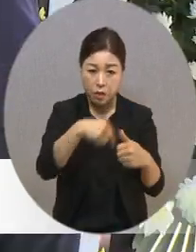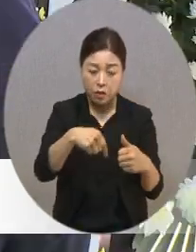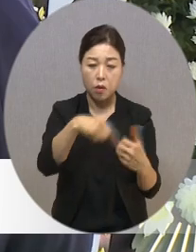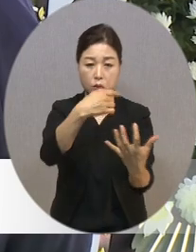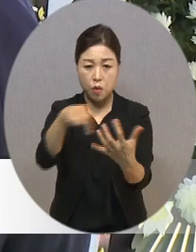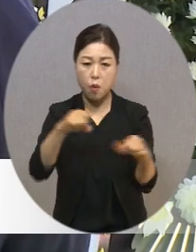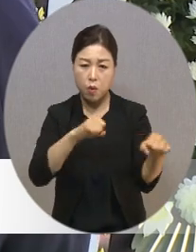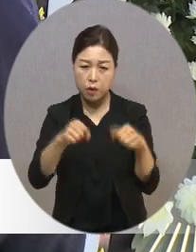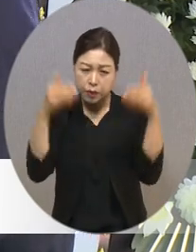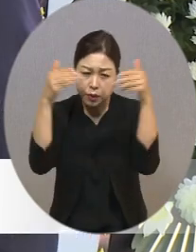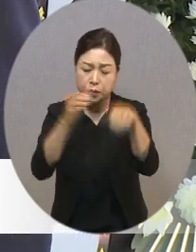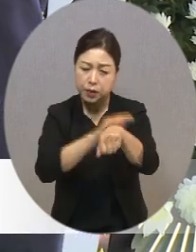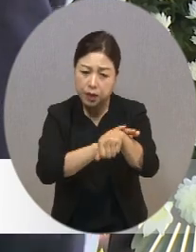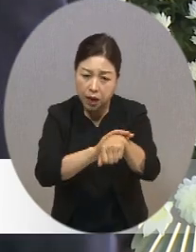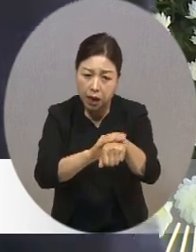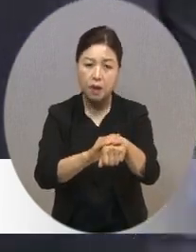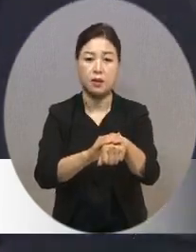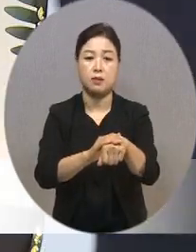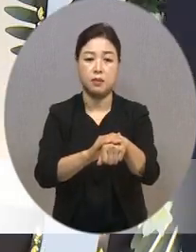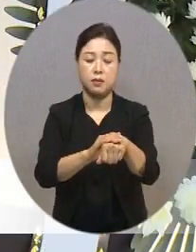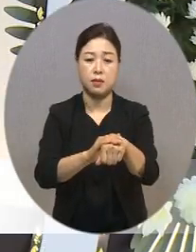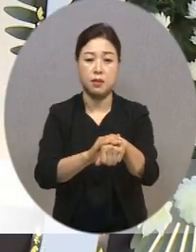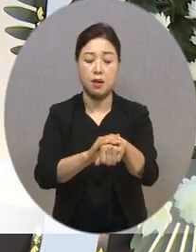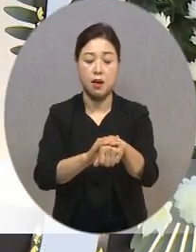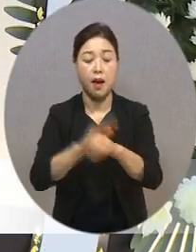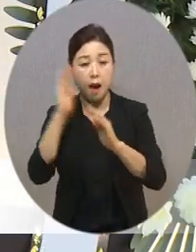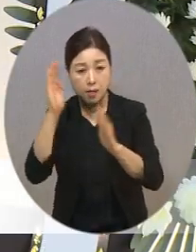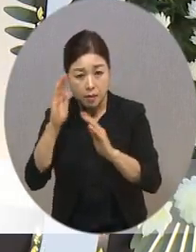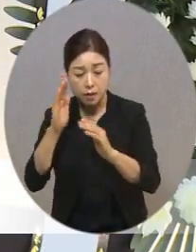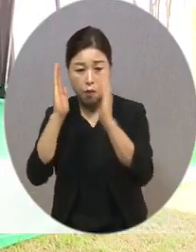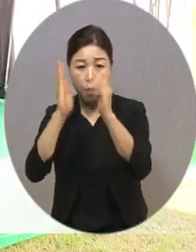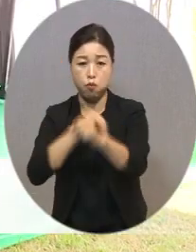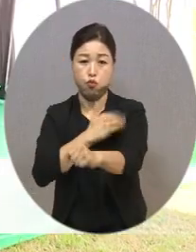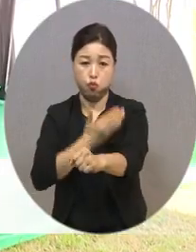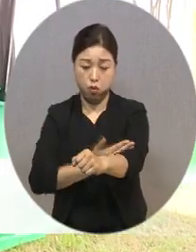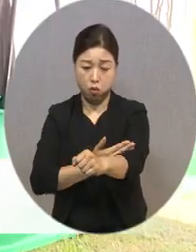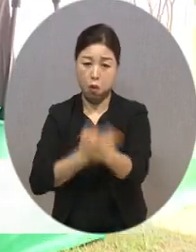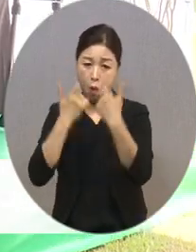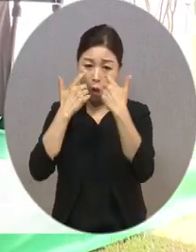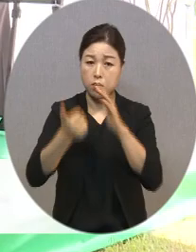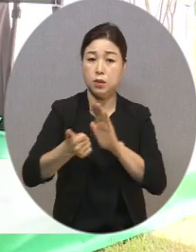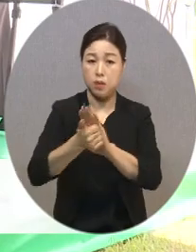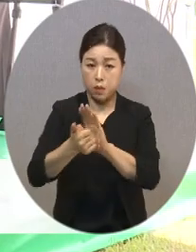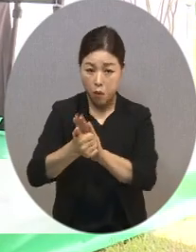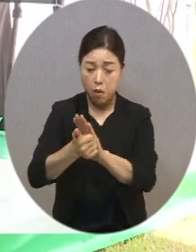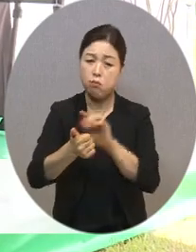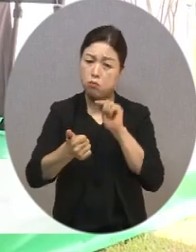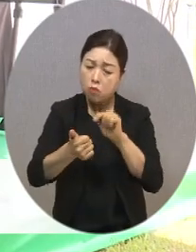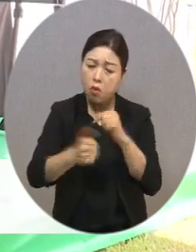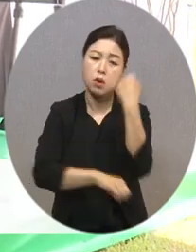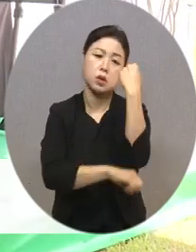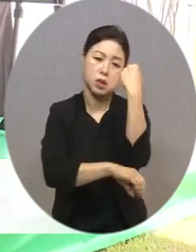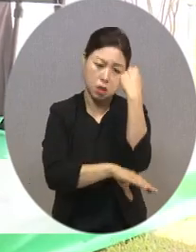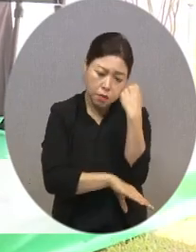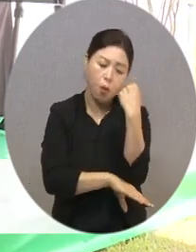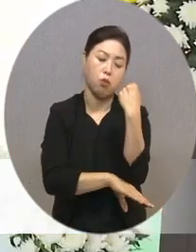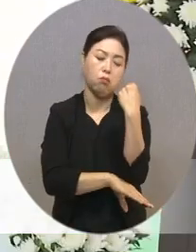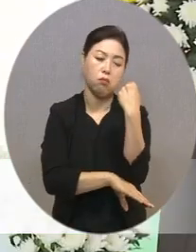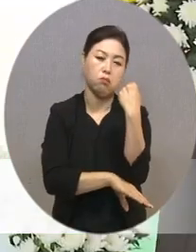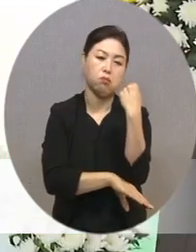교육활동에 전념할 수 있는 여건은 학생의 학습권 보장에 가장 기본적인 요소이다라고